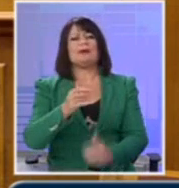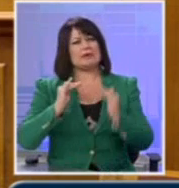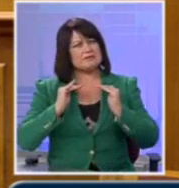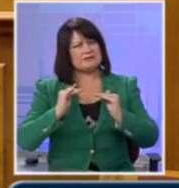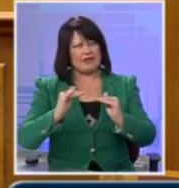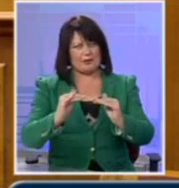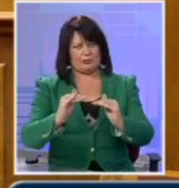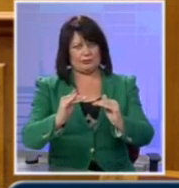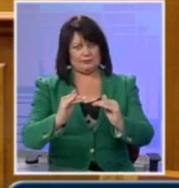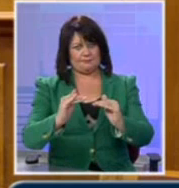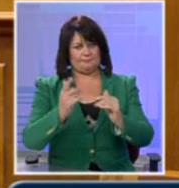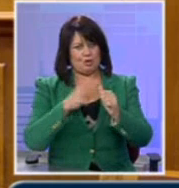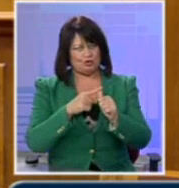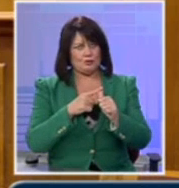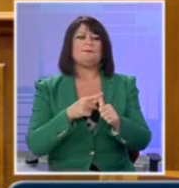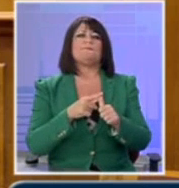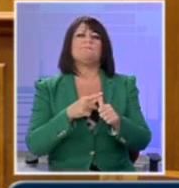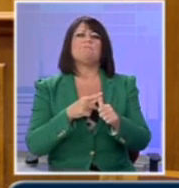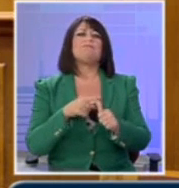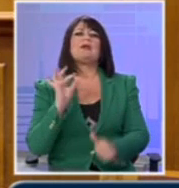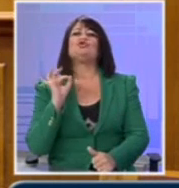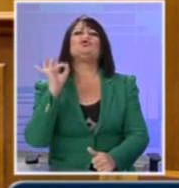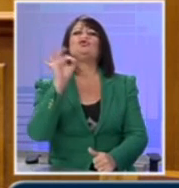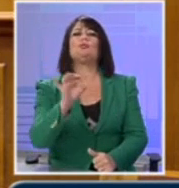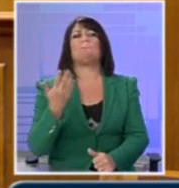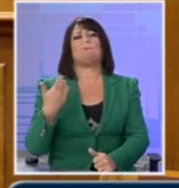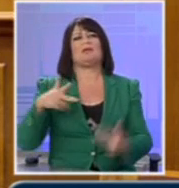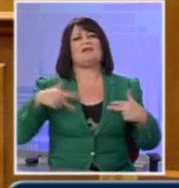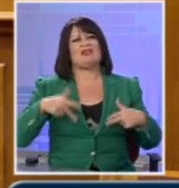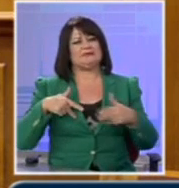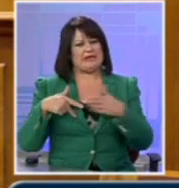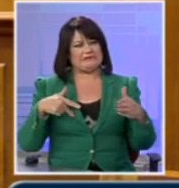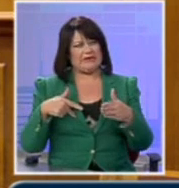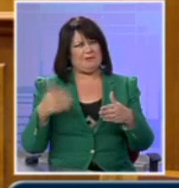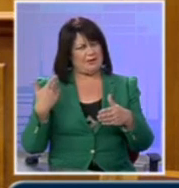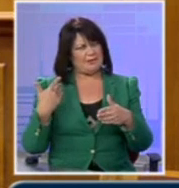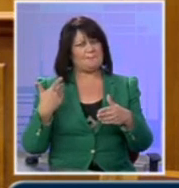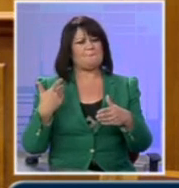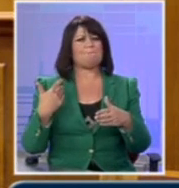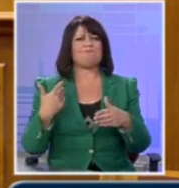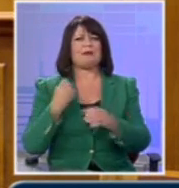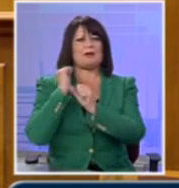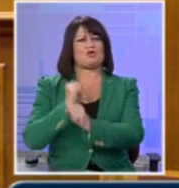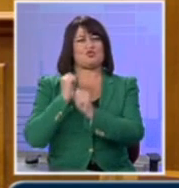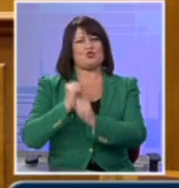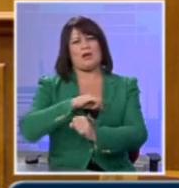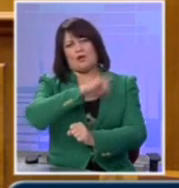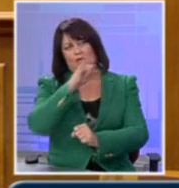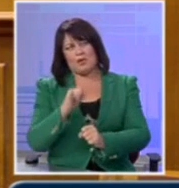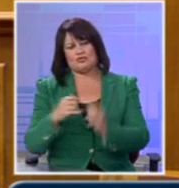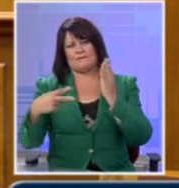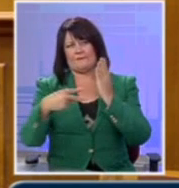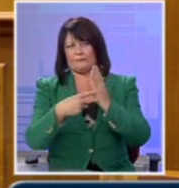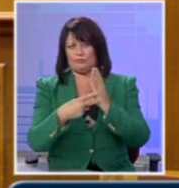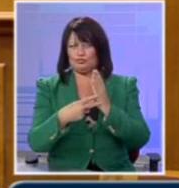σταθερότητας. Είναι ένα στόχο στον οποίο η προηγούμενη κυβέρνηση της αριστεράς από τον Ιανουάριο έως τον Αύγουστο του